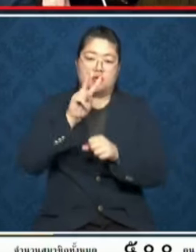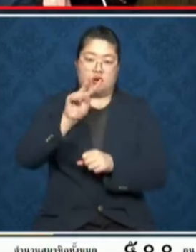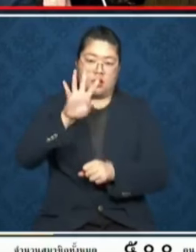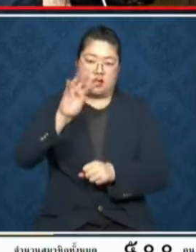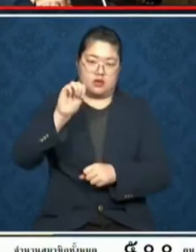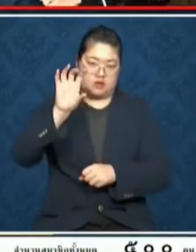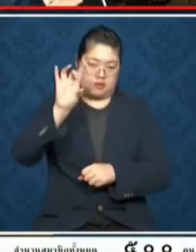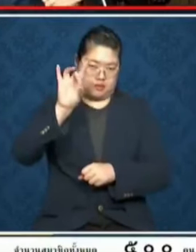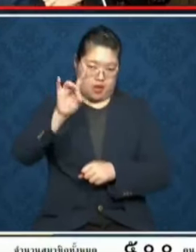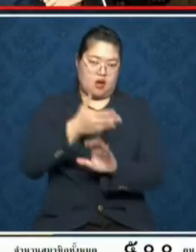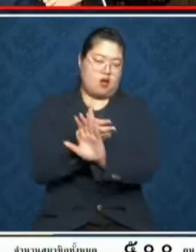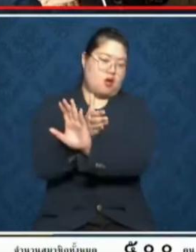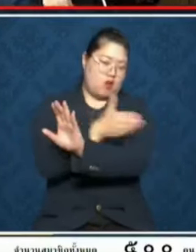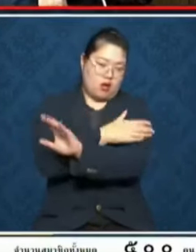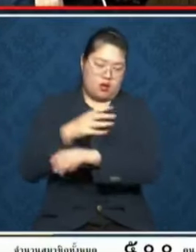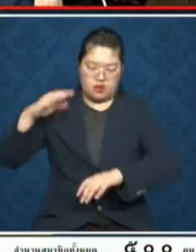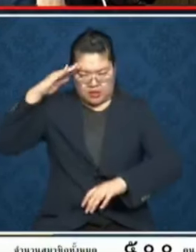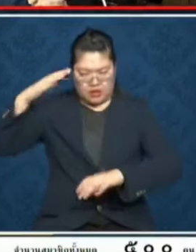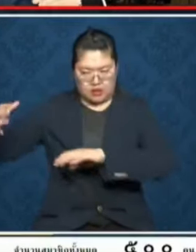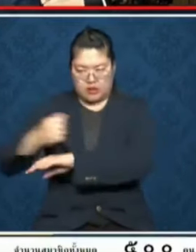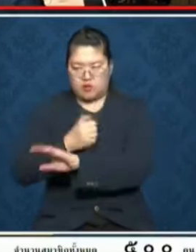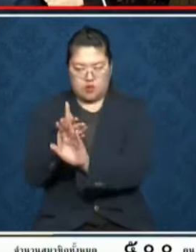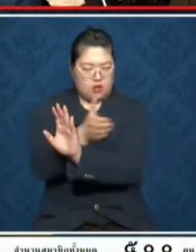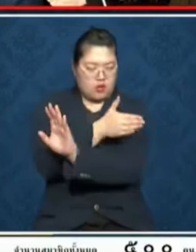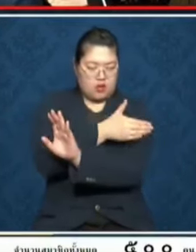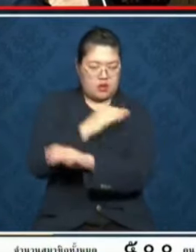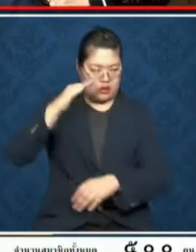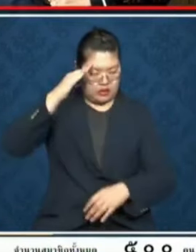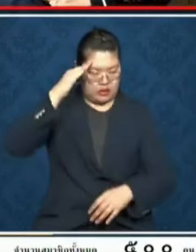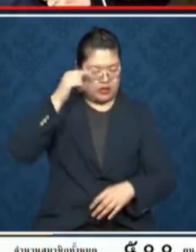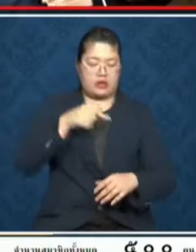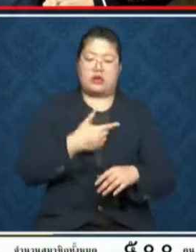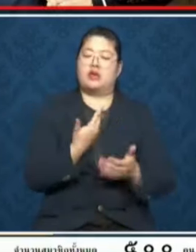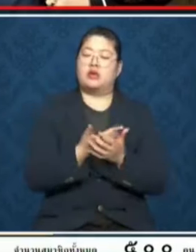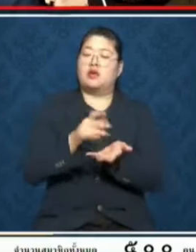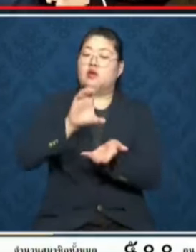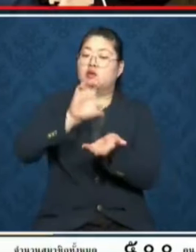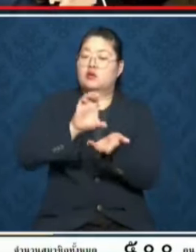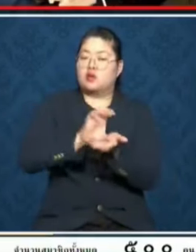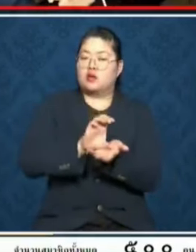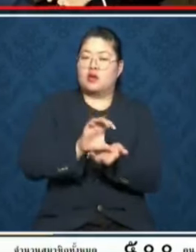ซึ่งเป็นก่อนรัฐประหาร1ปีกองทัพไทยได้รับงบอยู่ที่